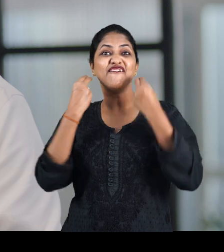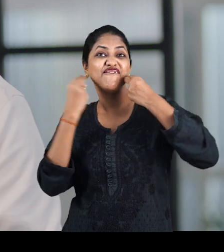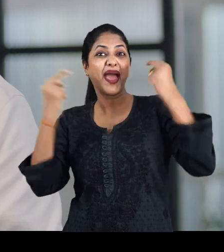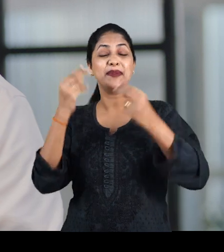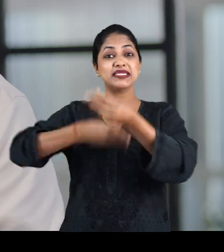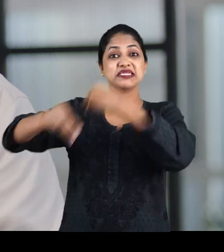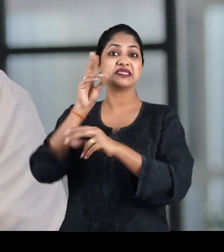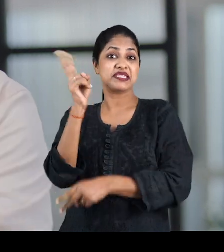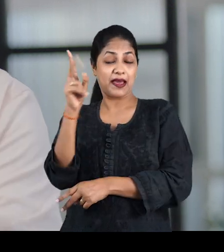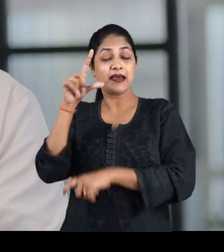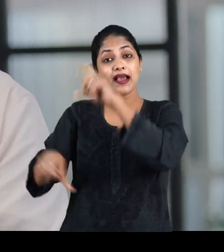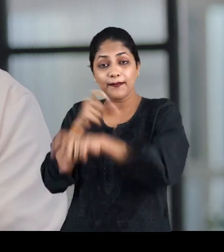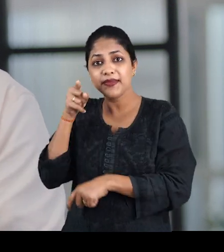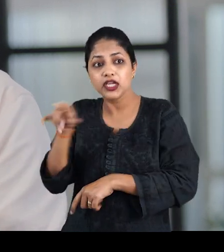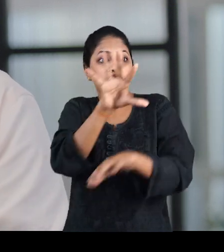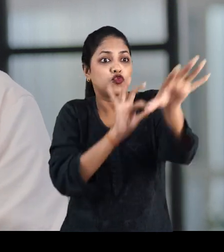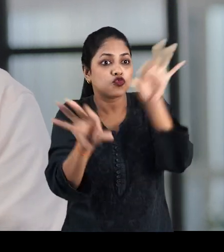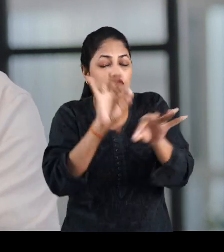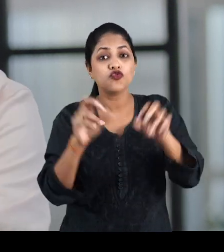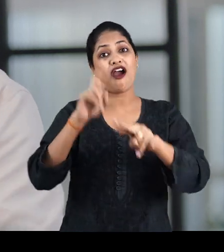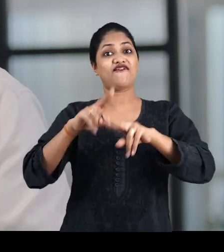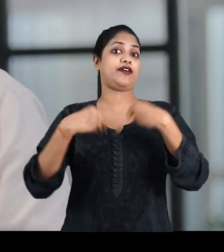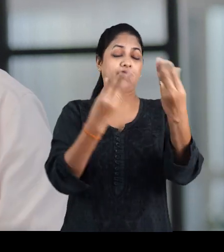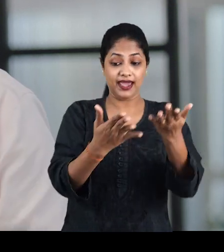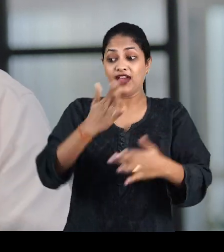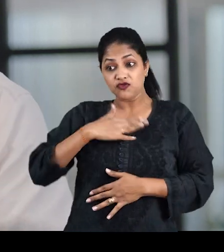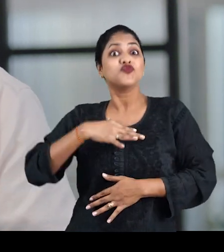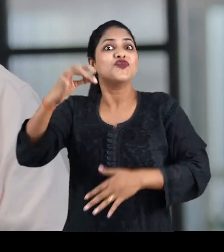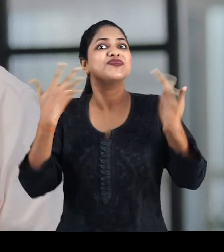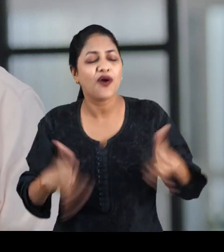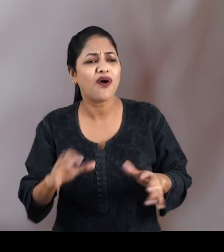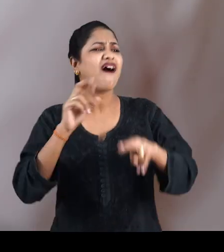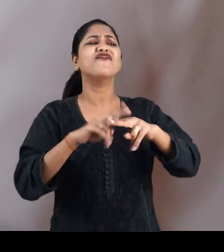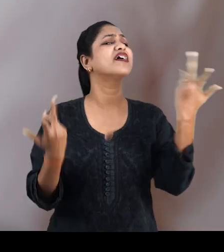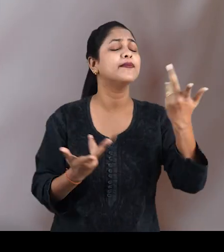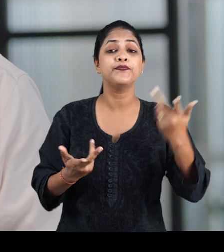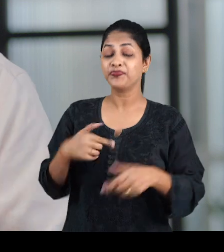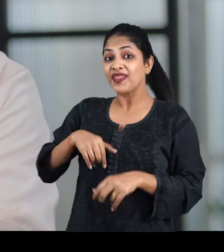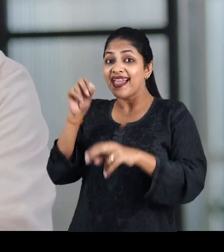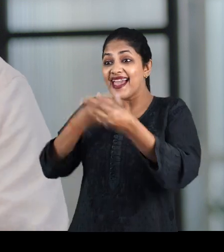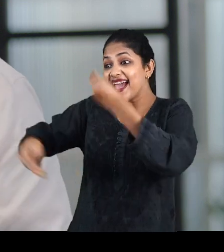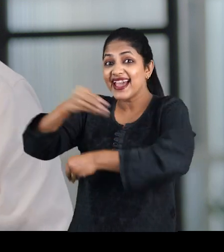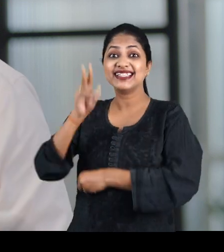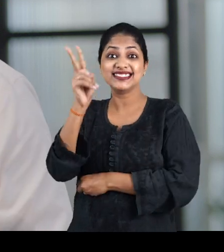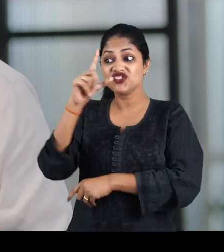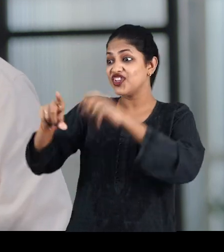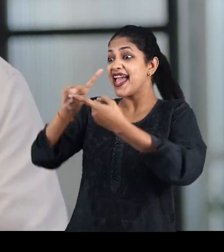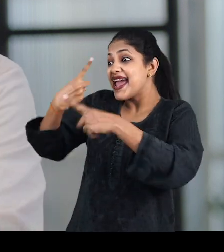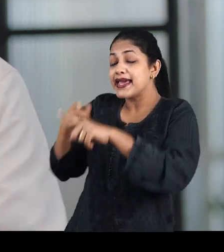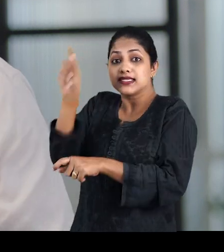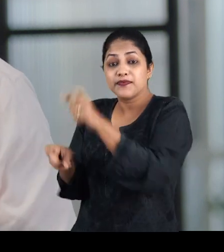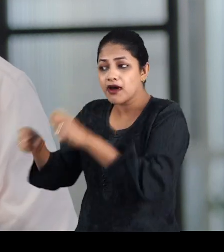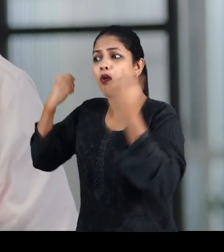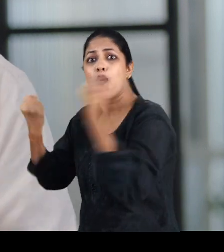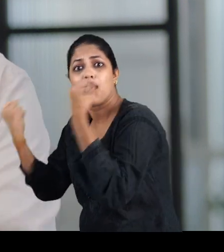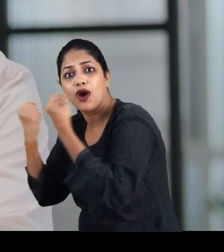એક જાણીતું એક્સચેન્જ કેટલાક મર્યાદિત રોકાણકારોને એક ઓફર આપે છે, જેમાં હું પણ છું. કેવી ઓફર? એક્સચેન્જના એક્સપર્ટ્સ મારા